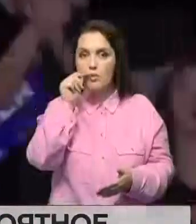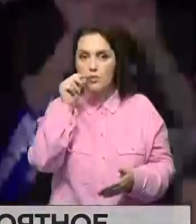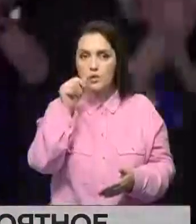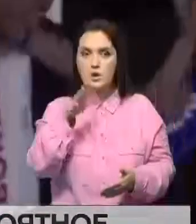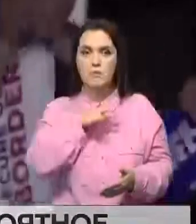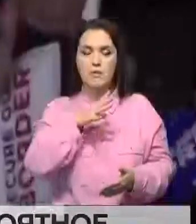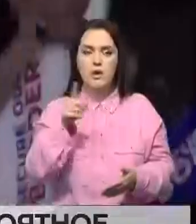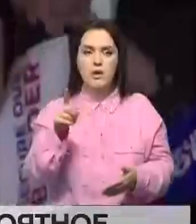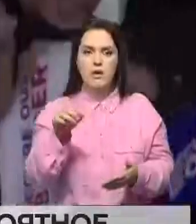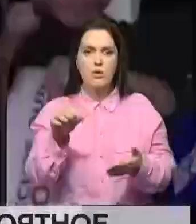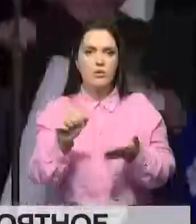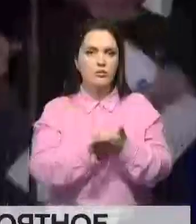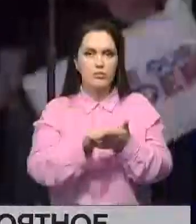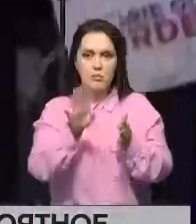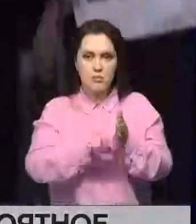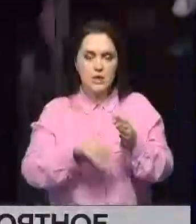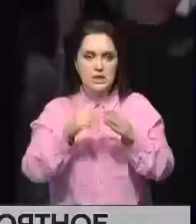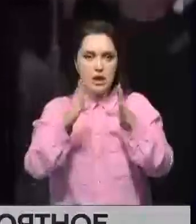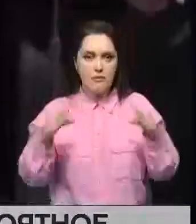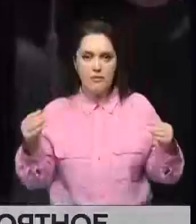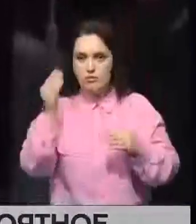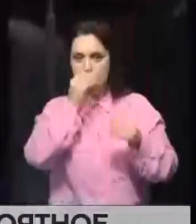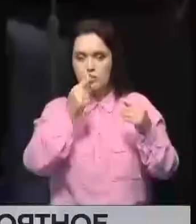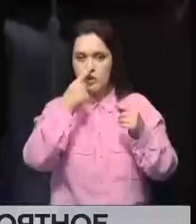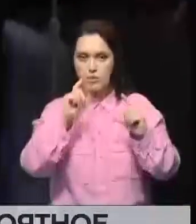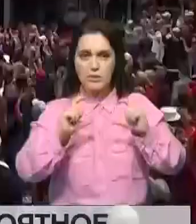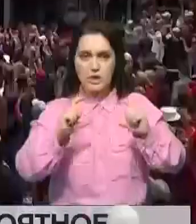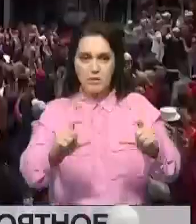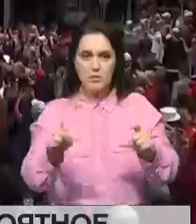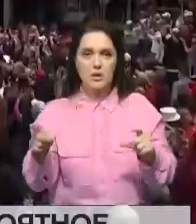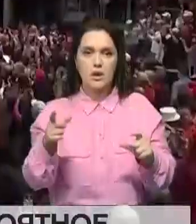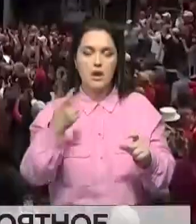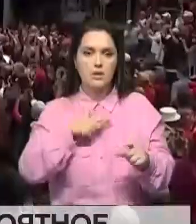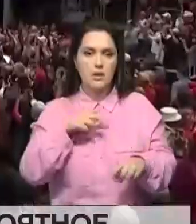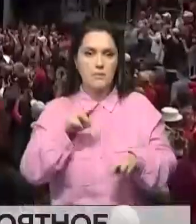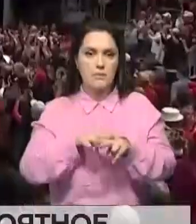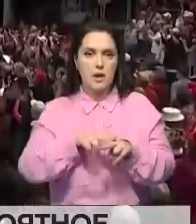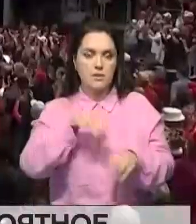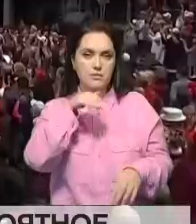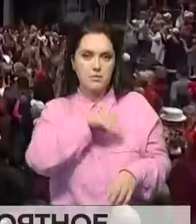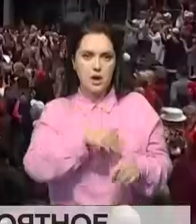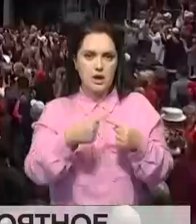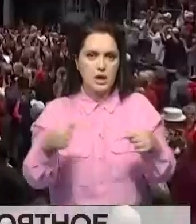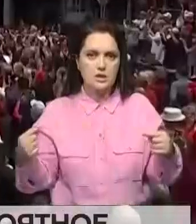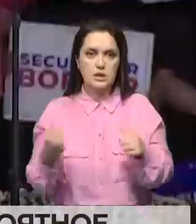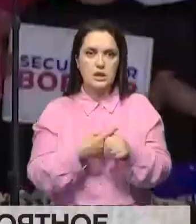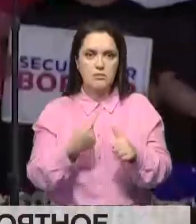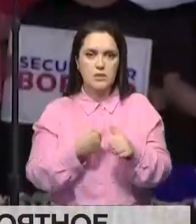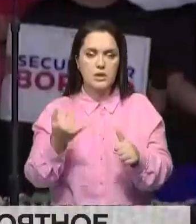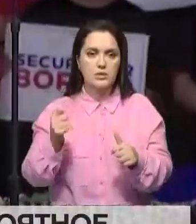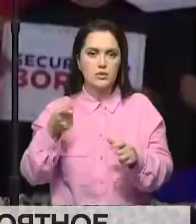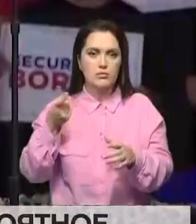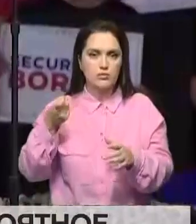передвигался на незарегистрированном автомобиле с поддельными номерными знаками при себе имел несколько паспортов на разные имена и